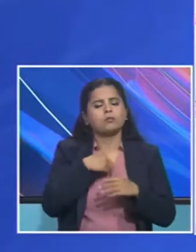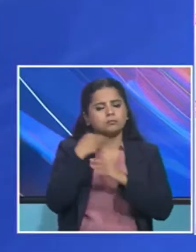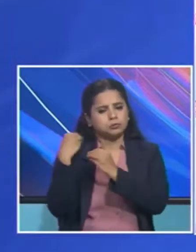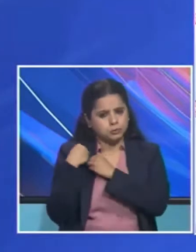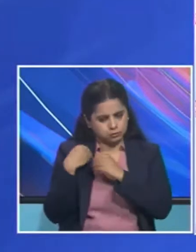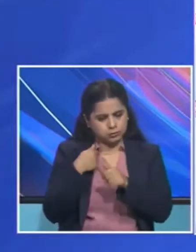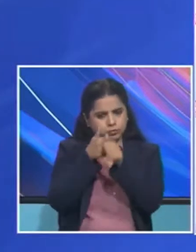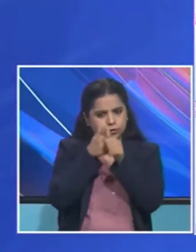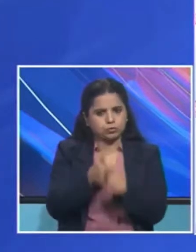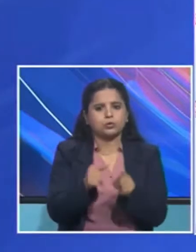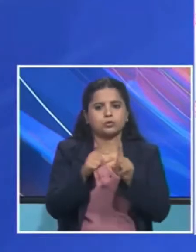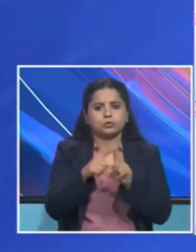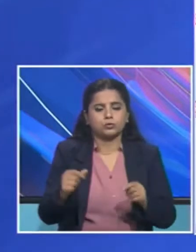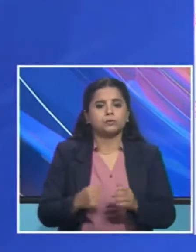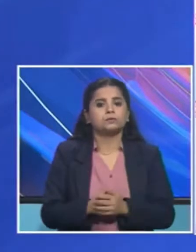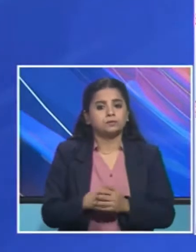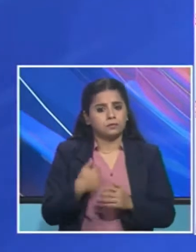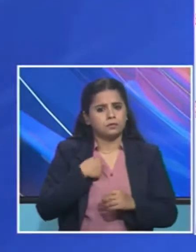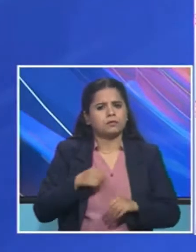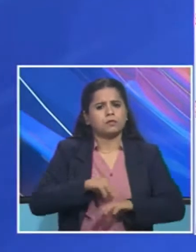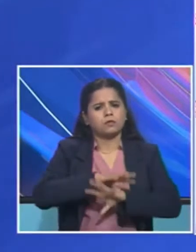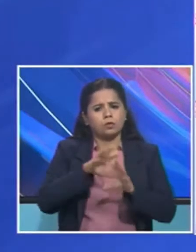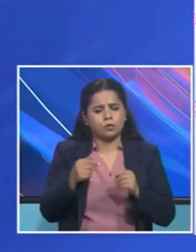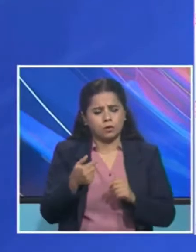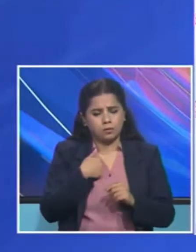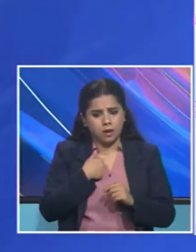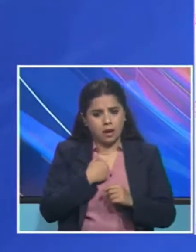करूँगी तथा अपनी पूरी योग्यता